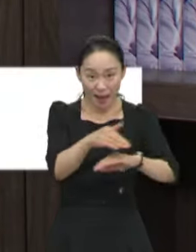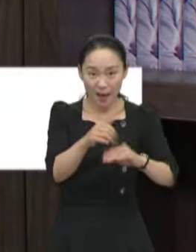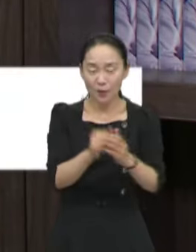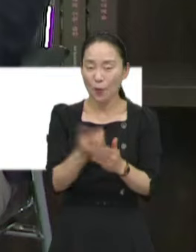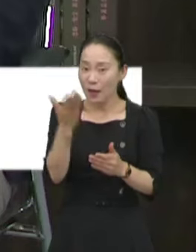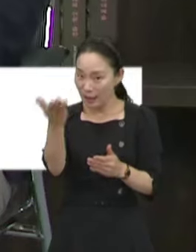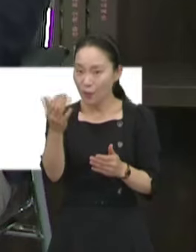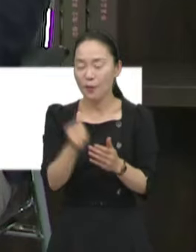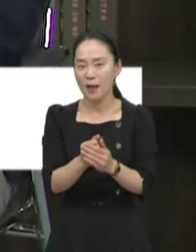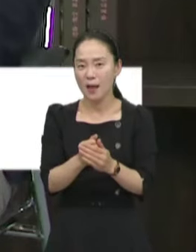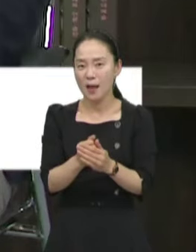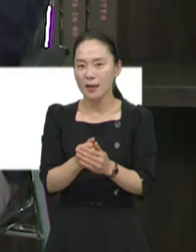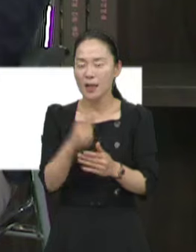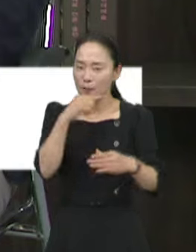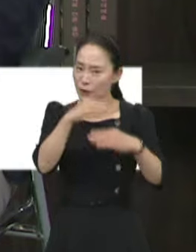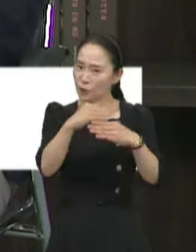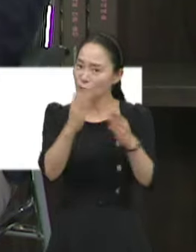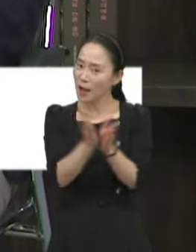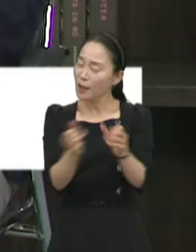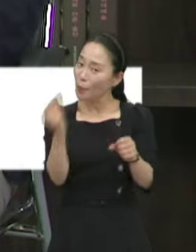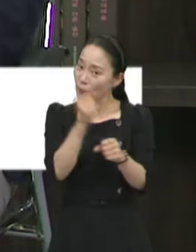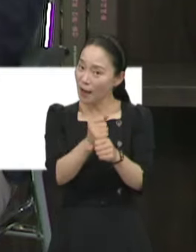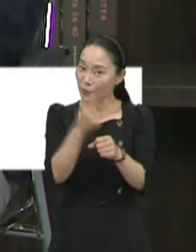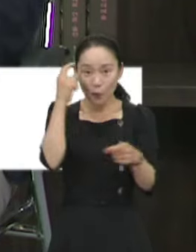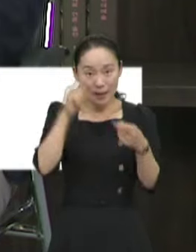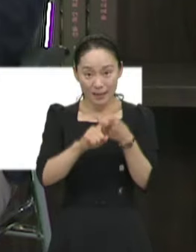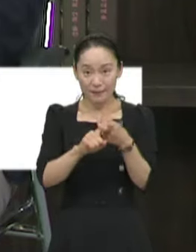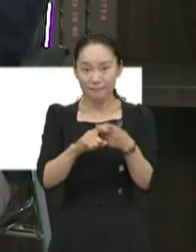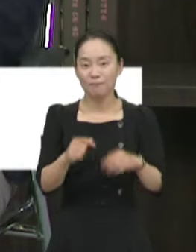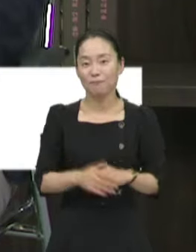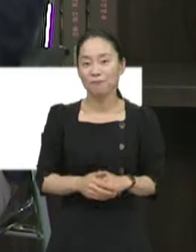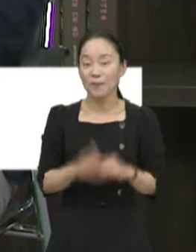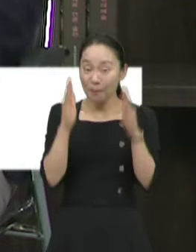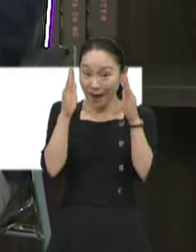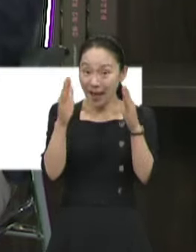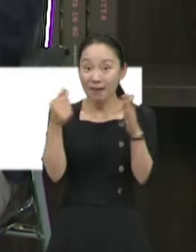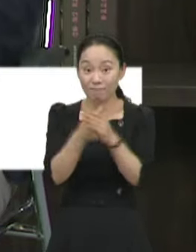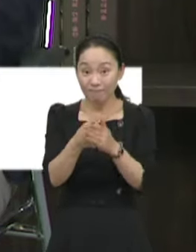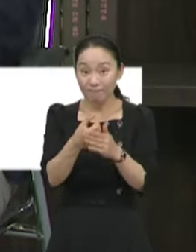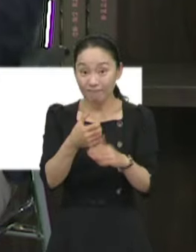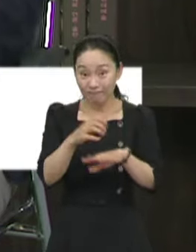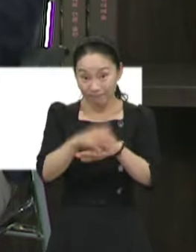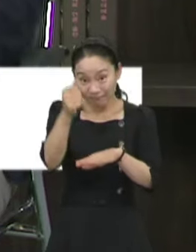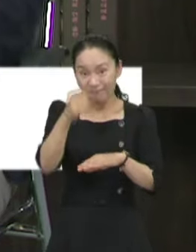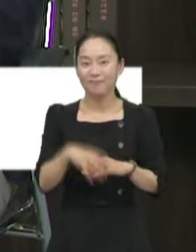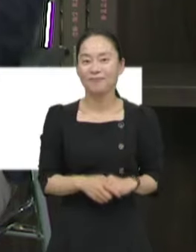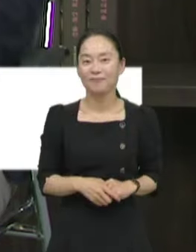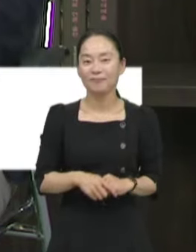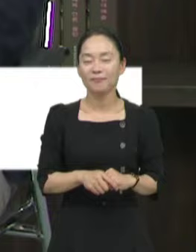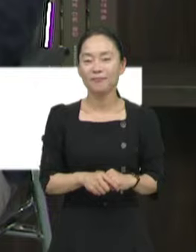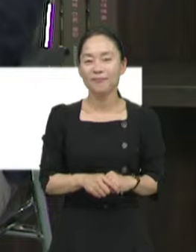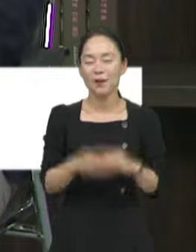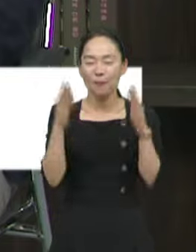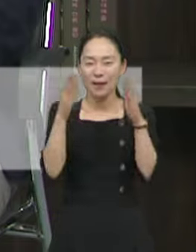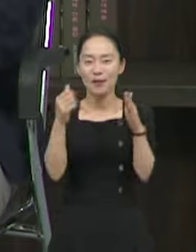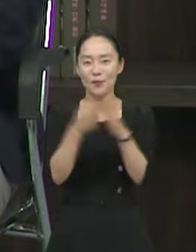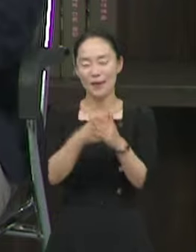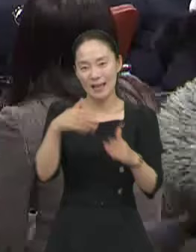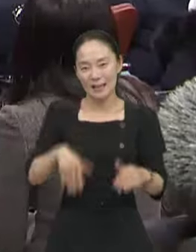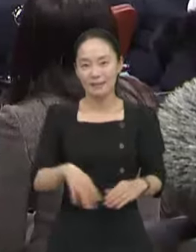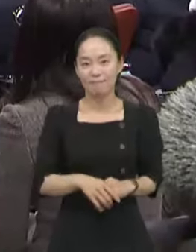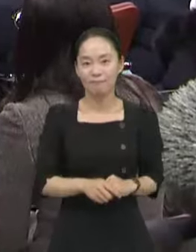김 의원의 민주당 복당 여부도 관심거리입니다. 네. 방향을 정하셨습니까? 그건 아직 방향을 정하지는